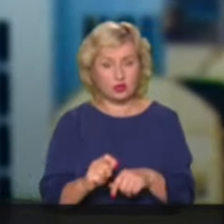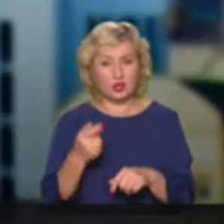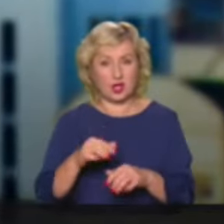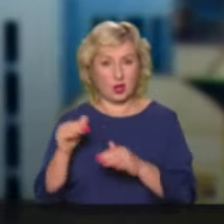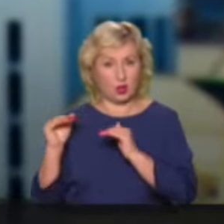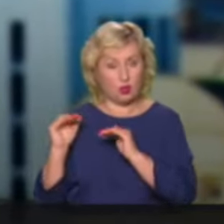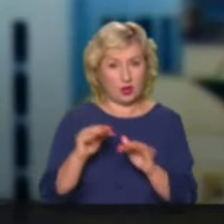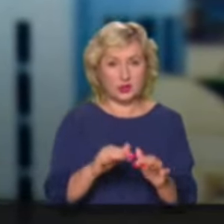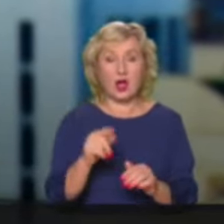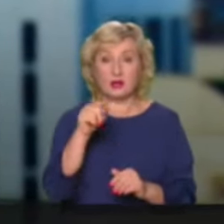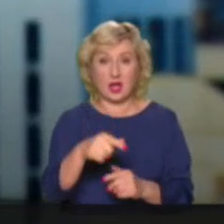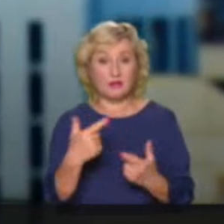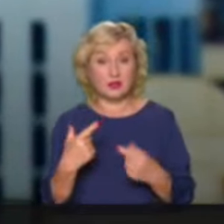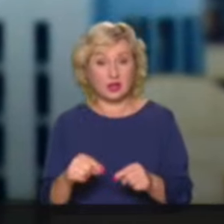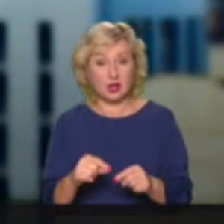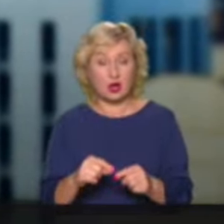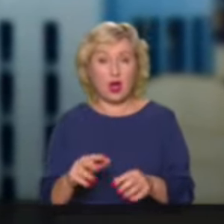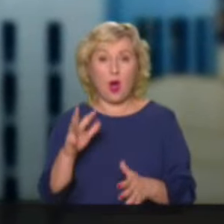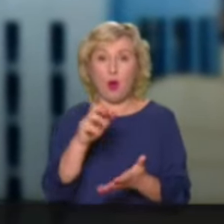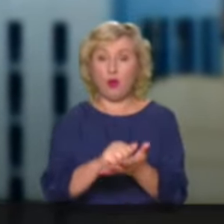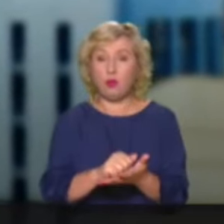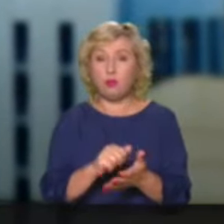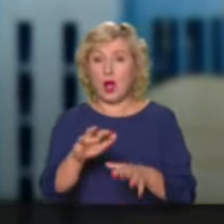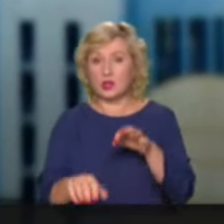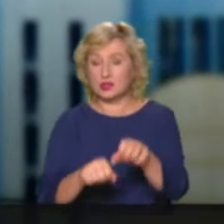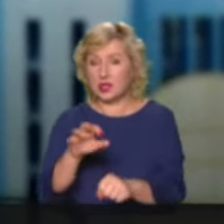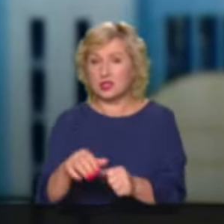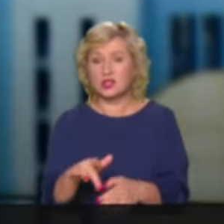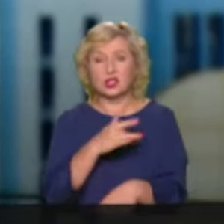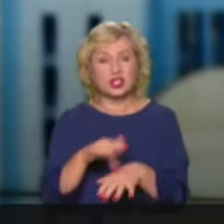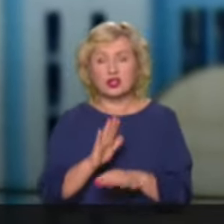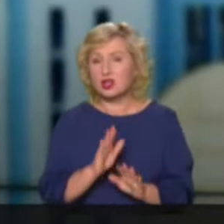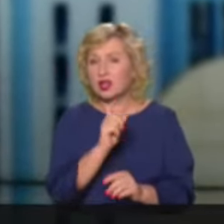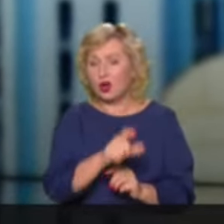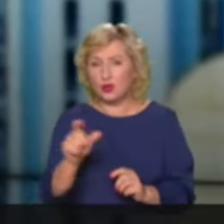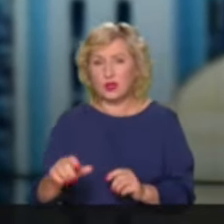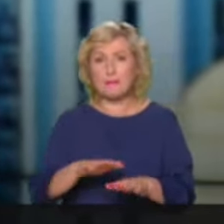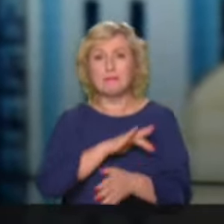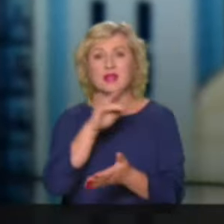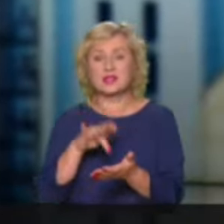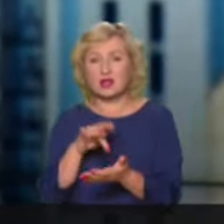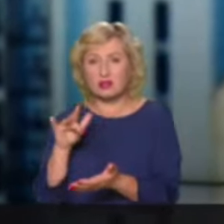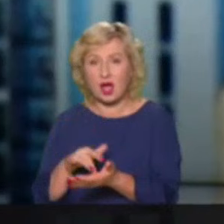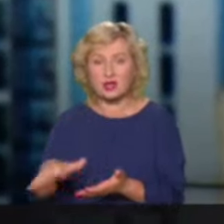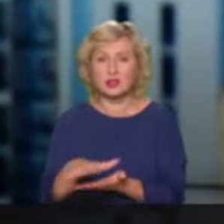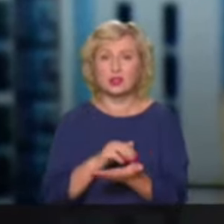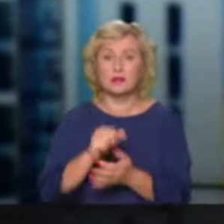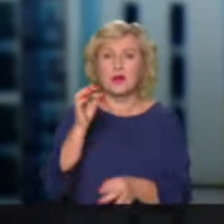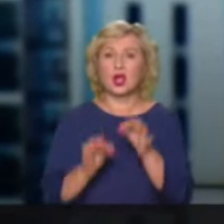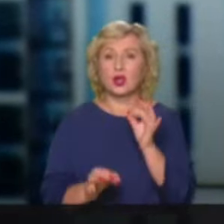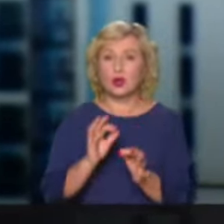рухаються, а й там, де йде окупація. Знищують вони не лише людей, не лише міста, а й природу